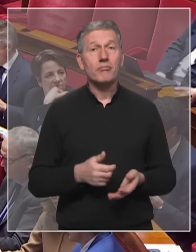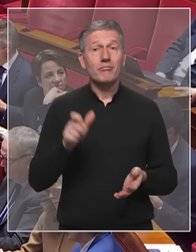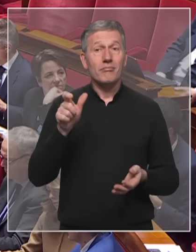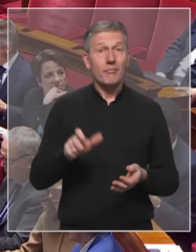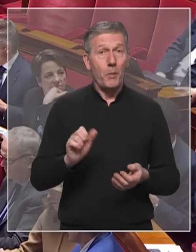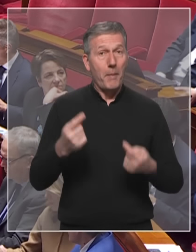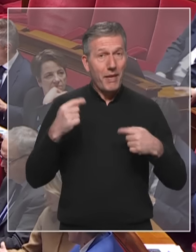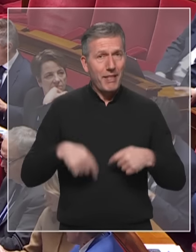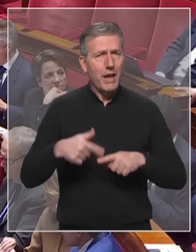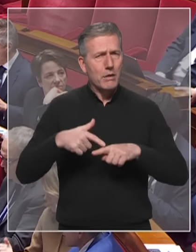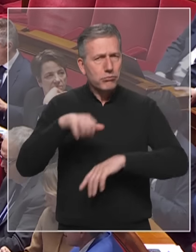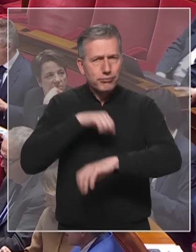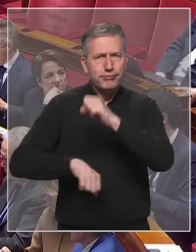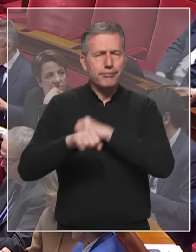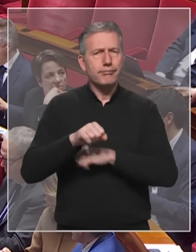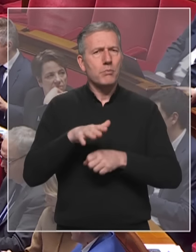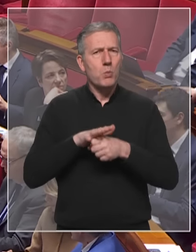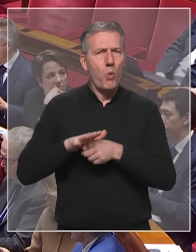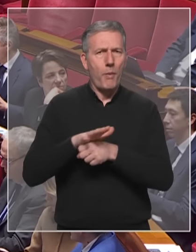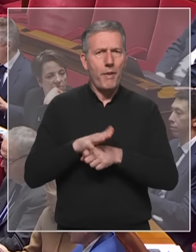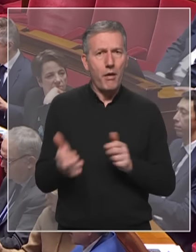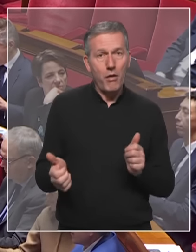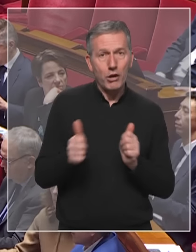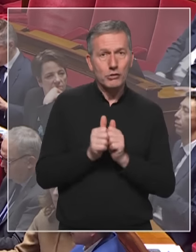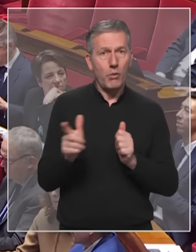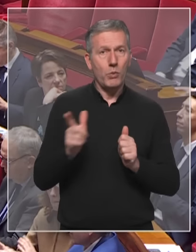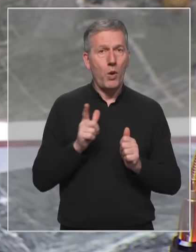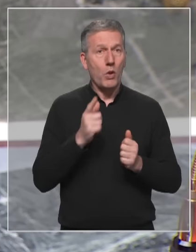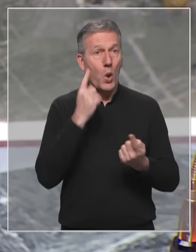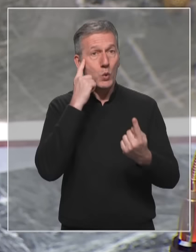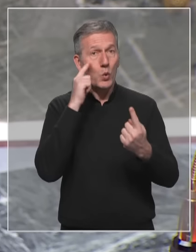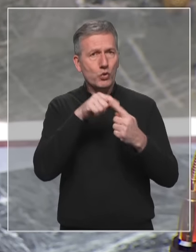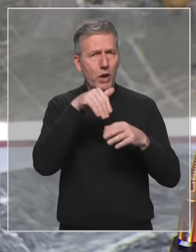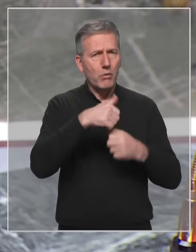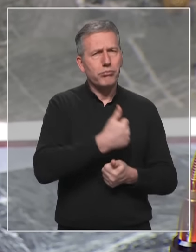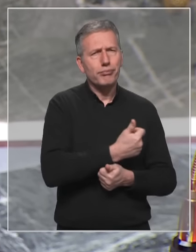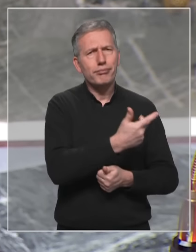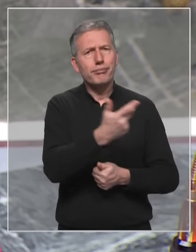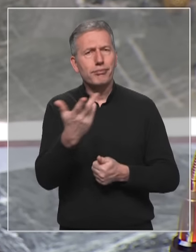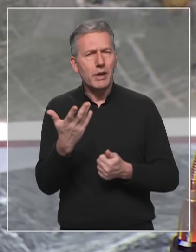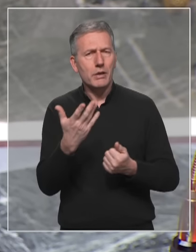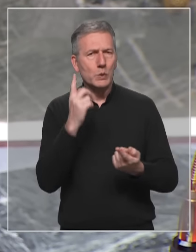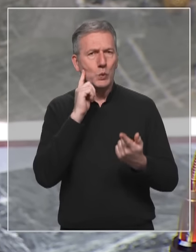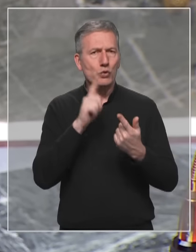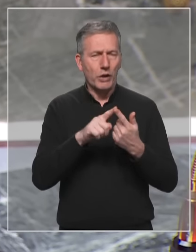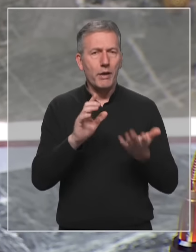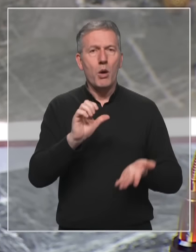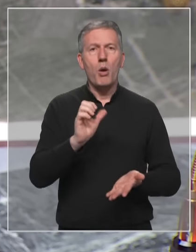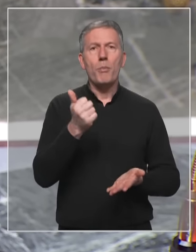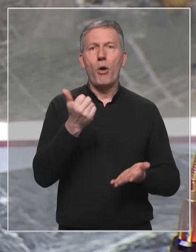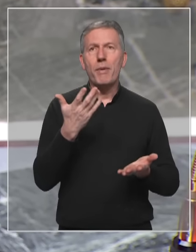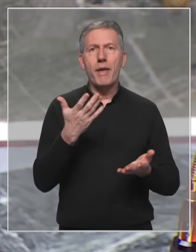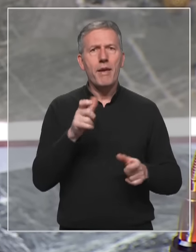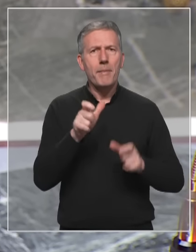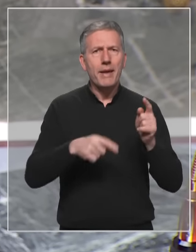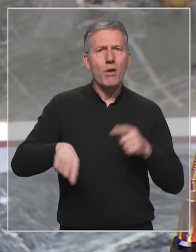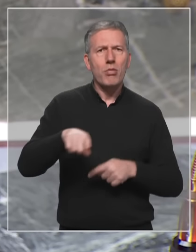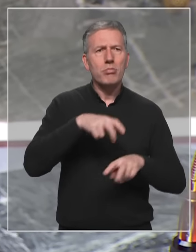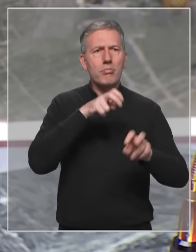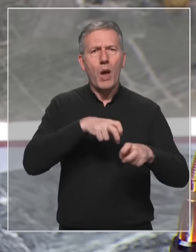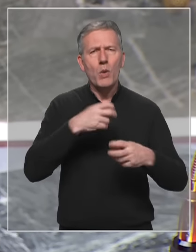pleinement mobilisé avec moi sur les sujets que vous évoquez. Alors, il y en a plusieurs. Tout d'abord, le désarroi, la